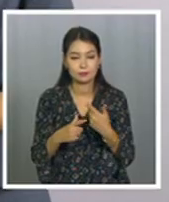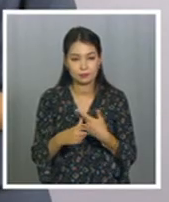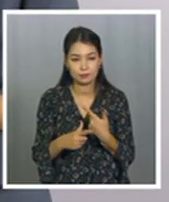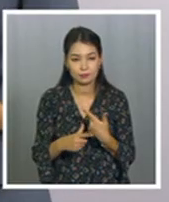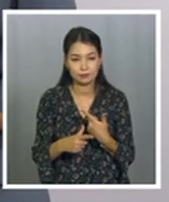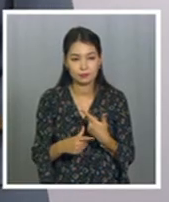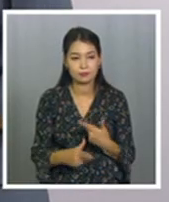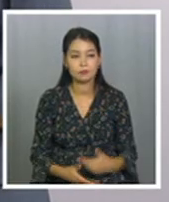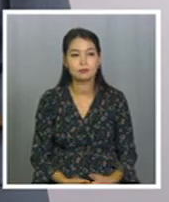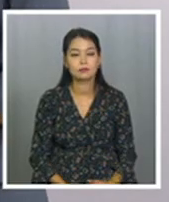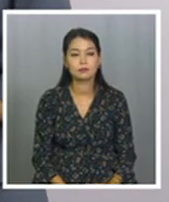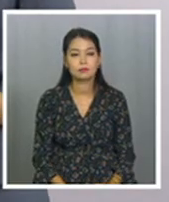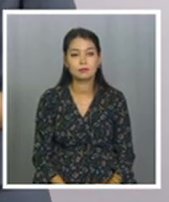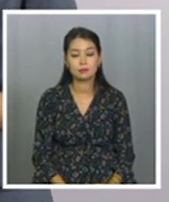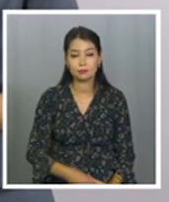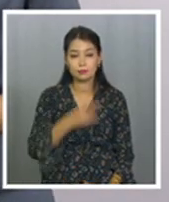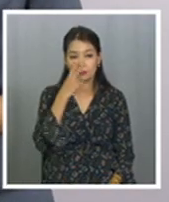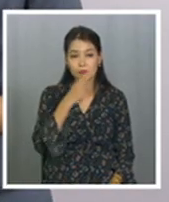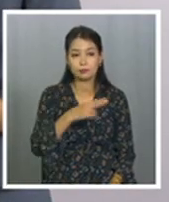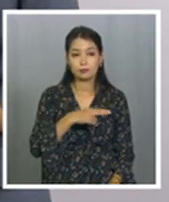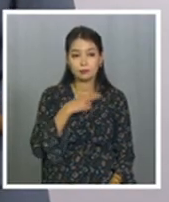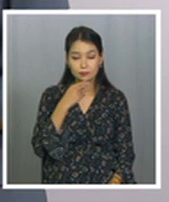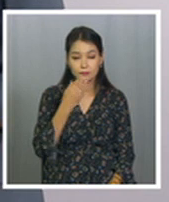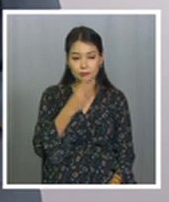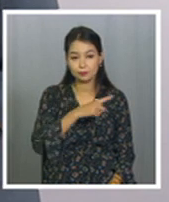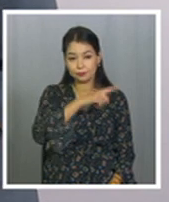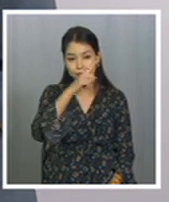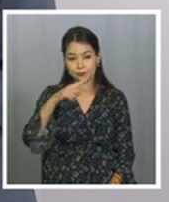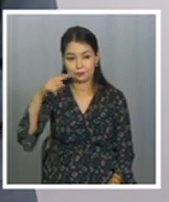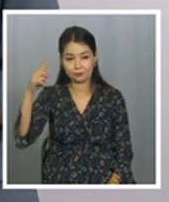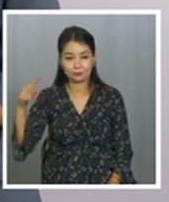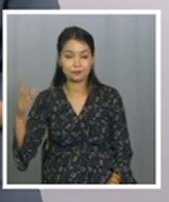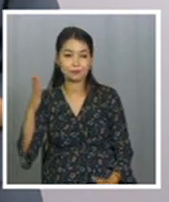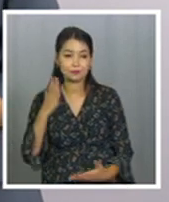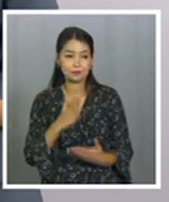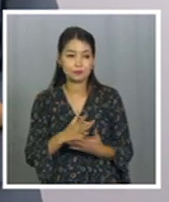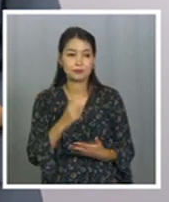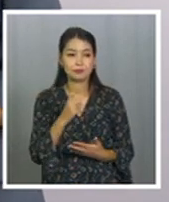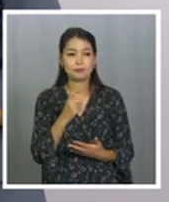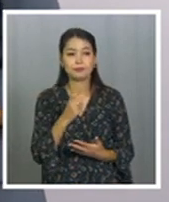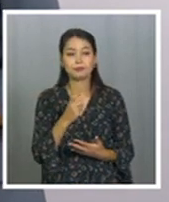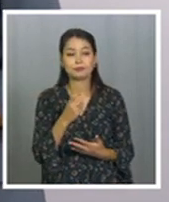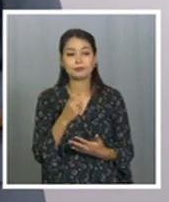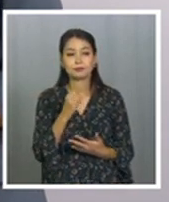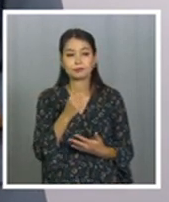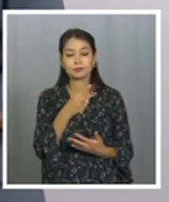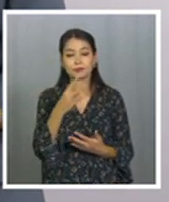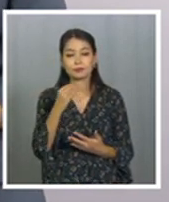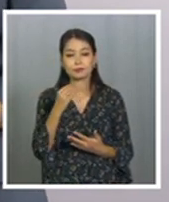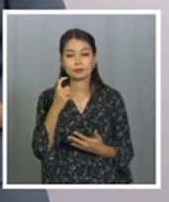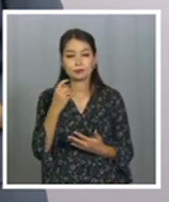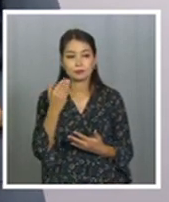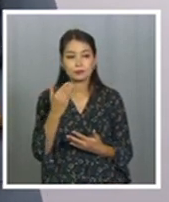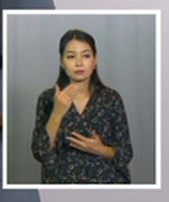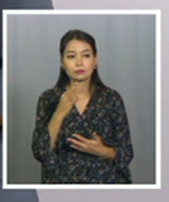аталады. Алдарыңызда қисық сызықты трапеция көрсетілген, яғни Y-тен X-тен F функциясы, OX осы,